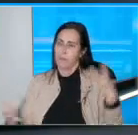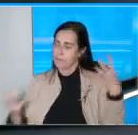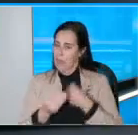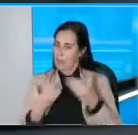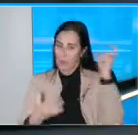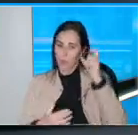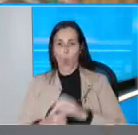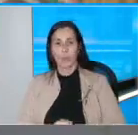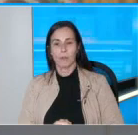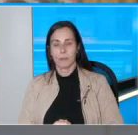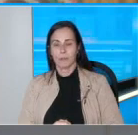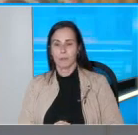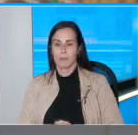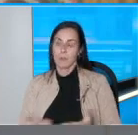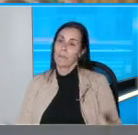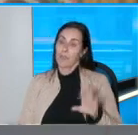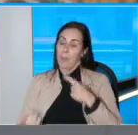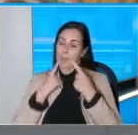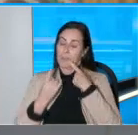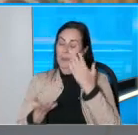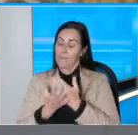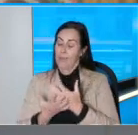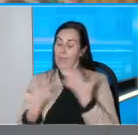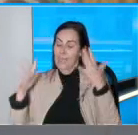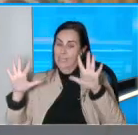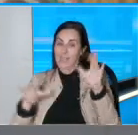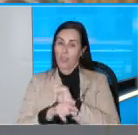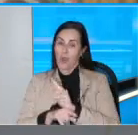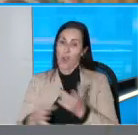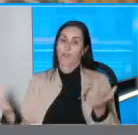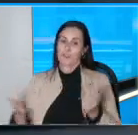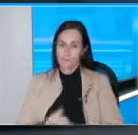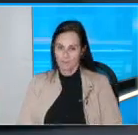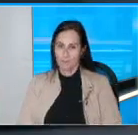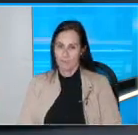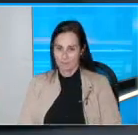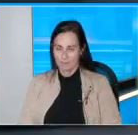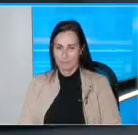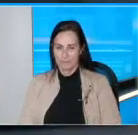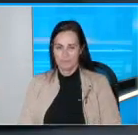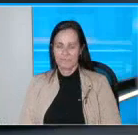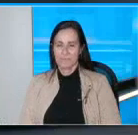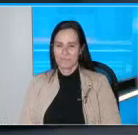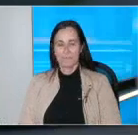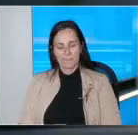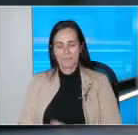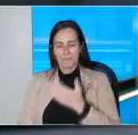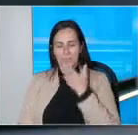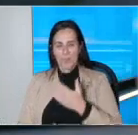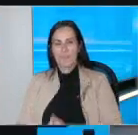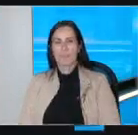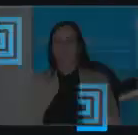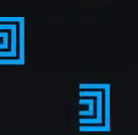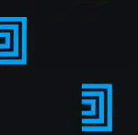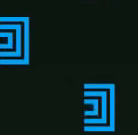קודם. והנה הוא כן שווה שיחה של 10 דקות. הוא תמיד שווה שיחה בטורקיה, שווה שיחה יותר ממנו. רמי דניאל, תודה רבה. תודה לך.